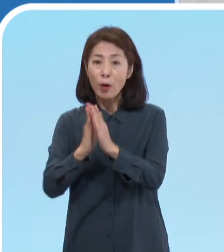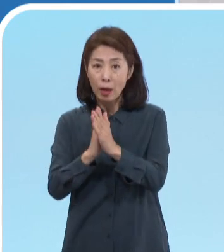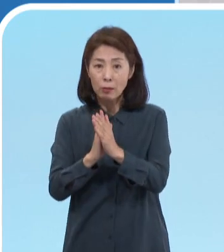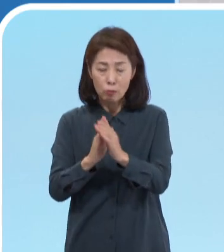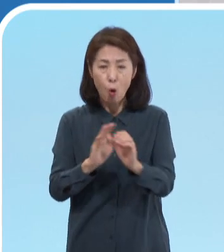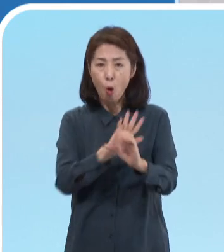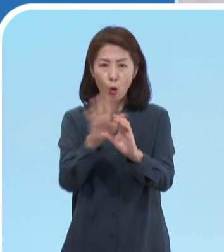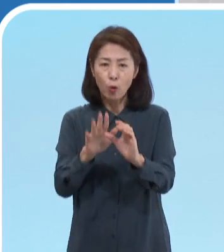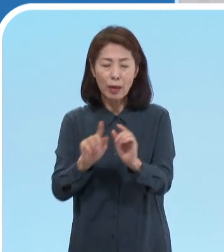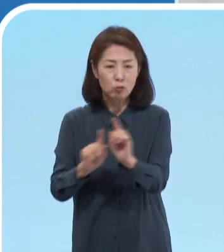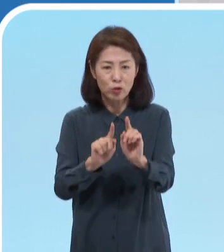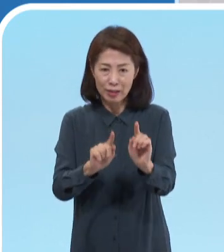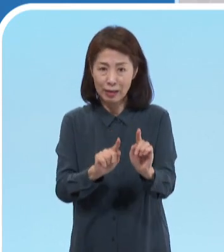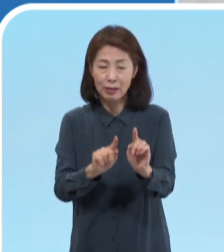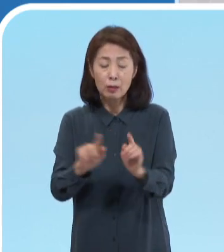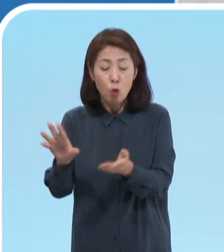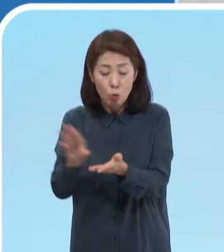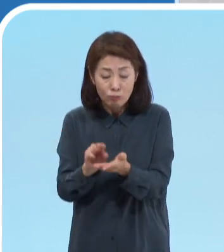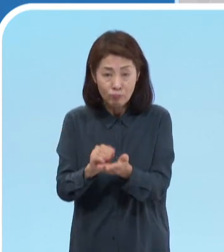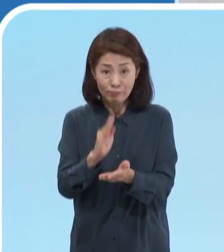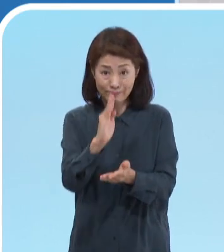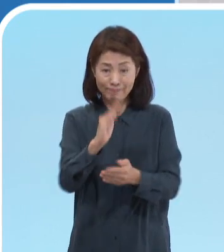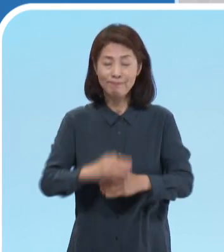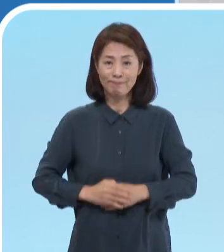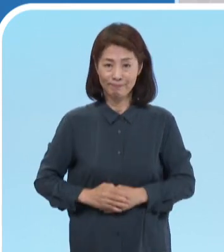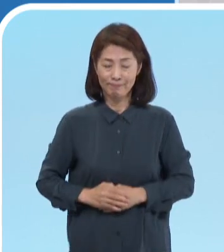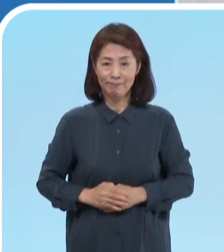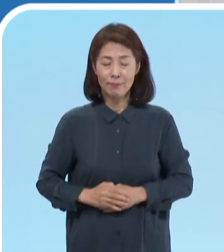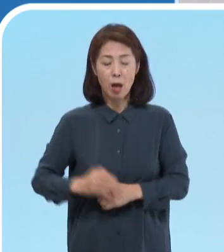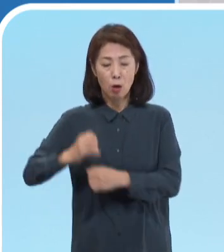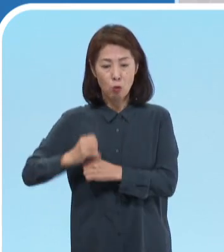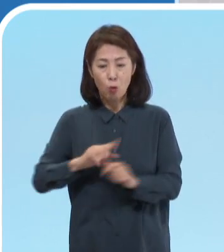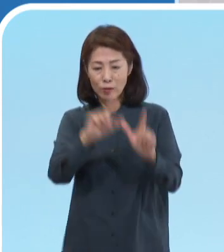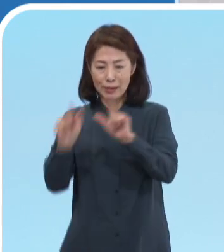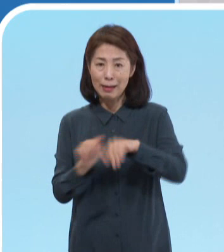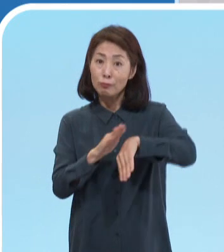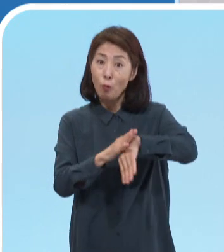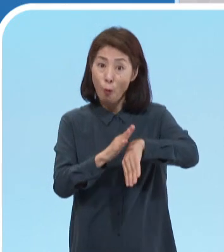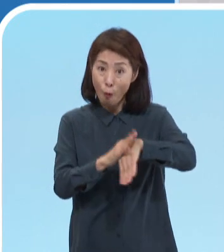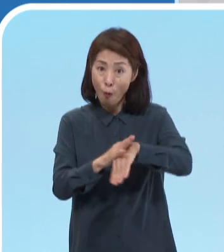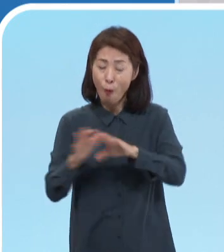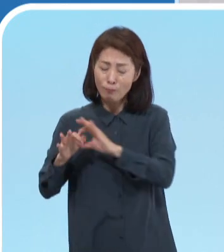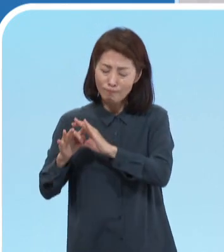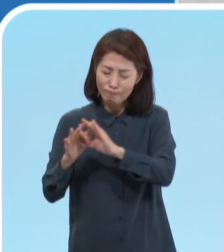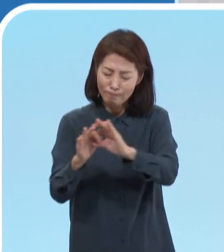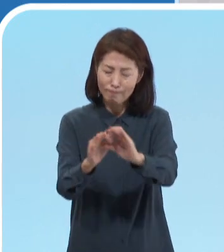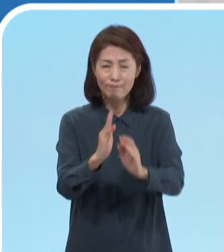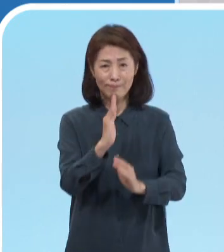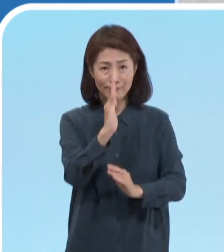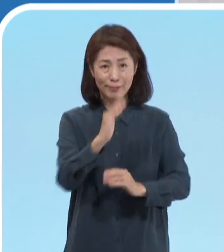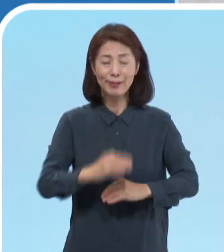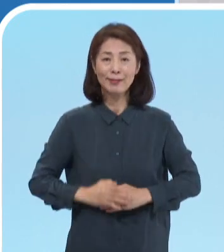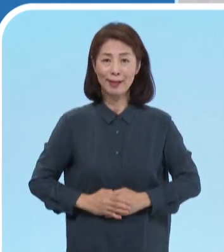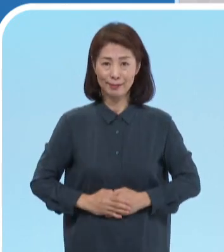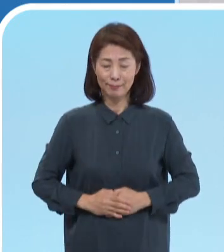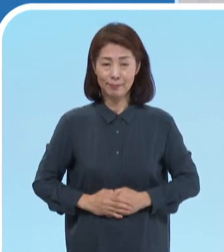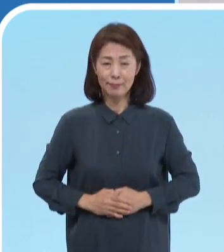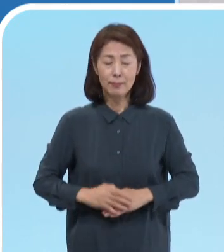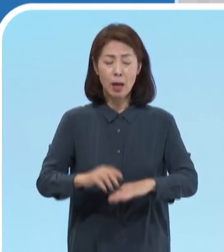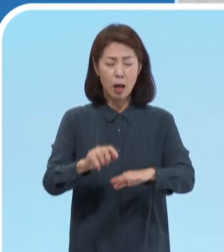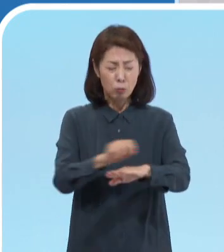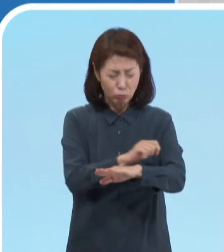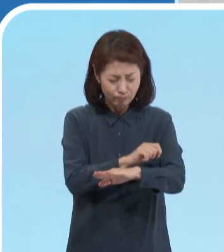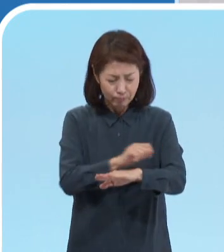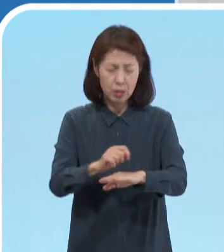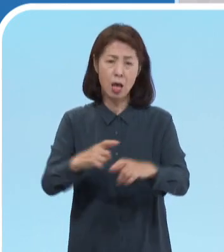型コロナ追跡システムの利用をお願いします。引き続き兵庫スタイルに取り組んでください。